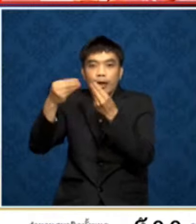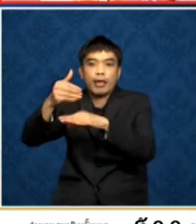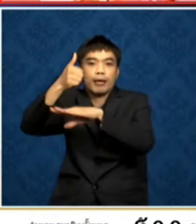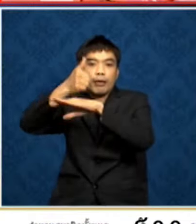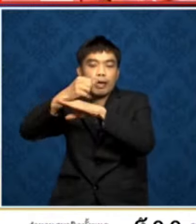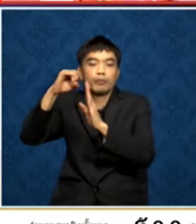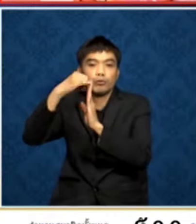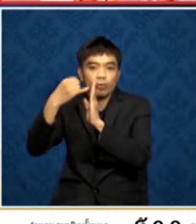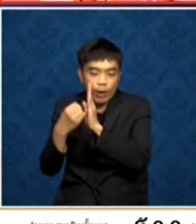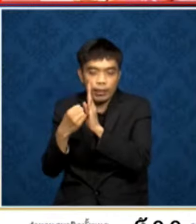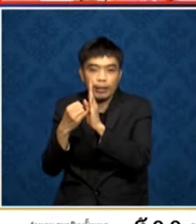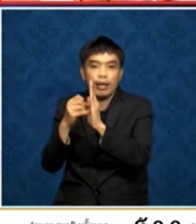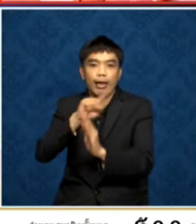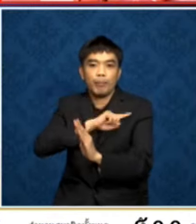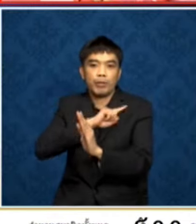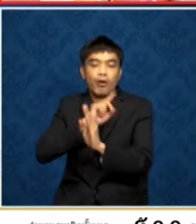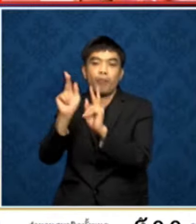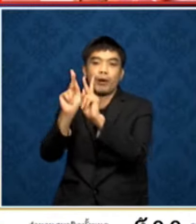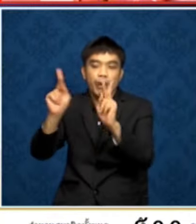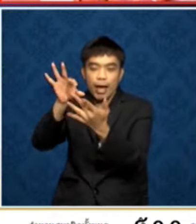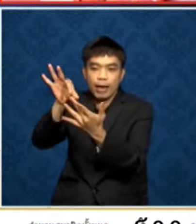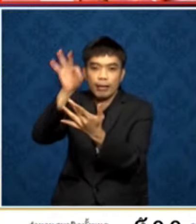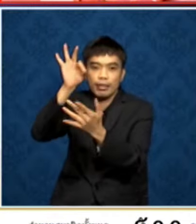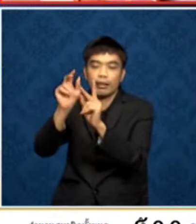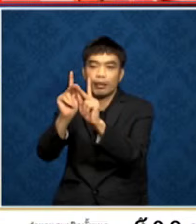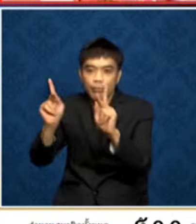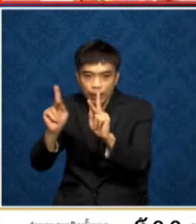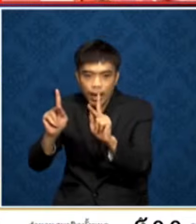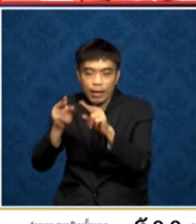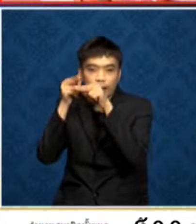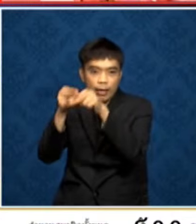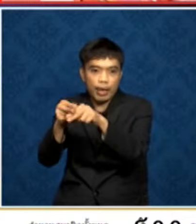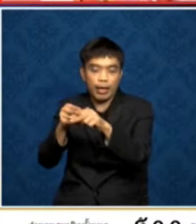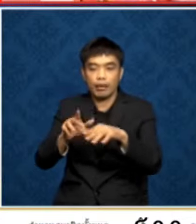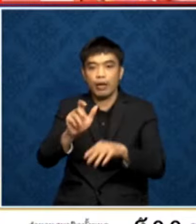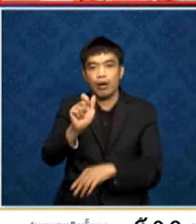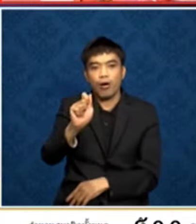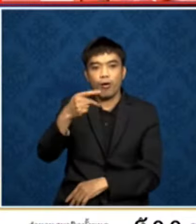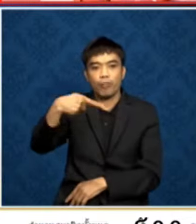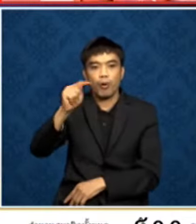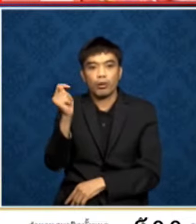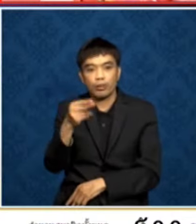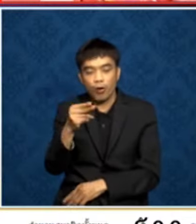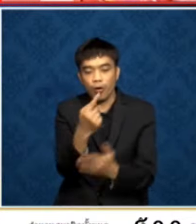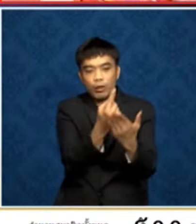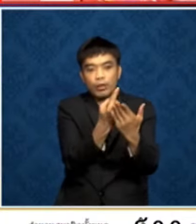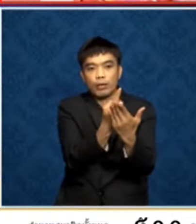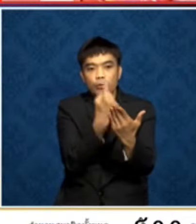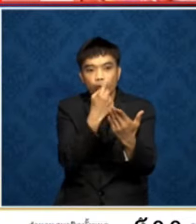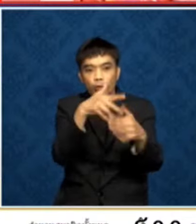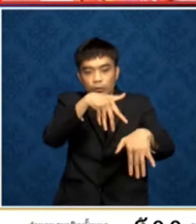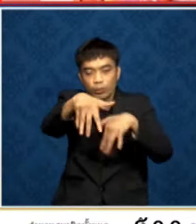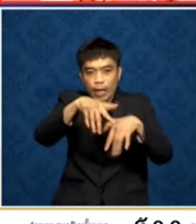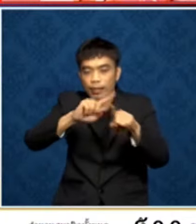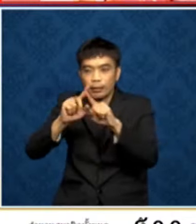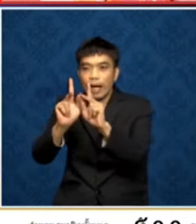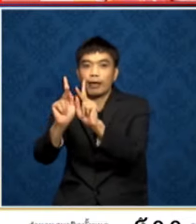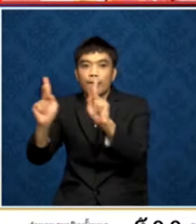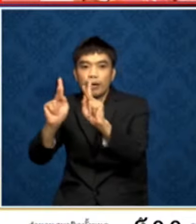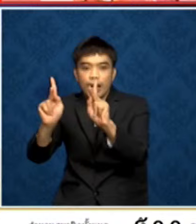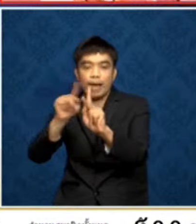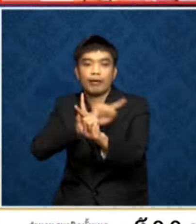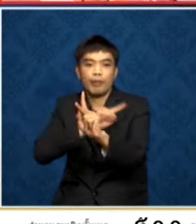จังหวัดมีรองผู้ว่าประกอบไปด้วยองค์กรปกครองส่วนท้องถิ่นและภาคประชาชนร่วมเป็นคณะกรรมการด้วยดิฉันขอ